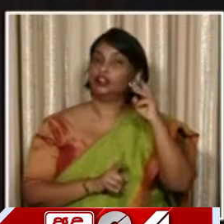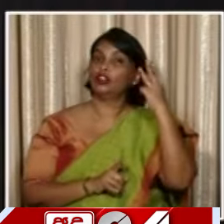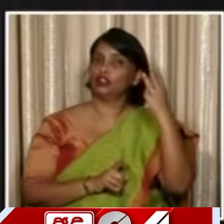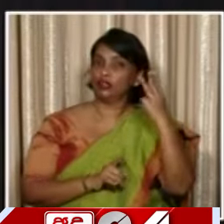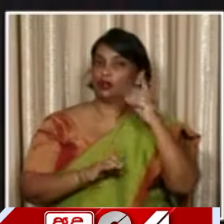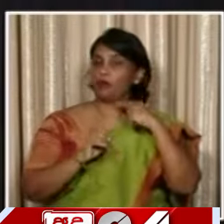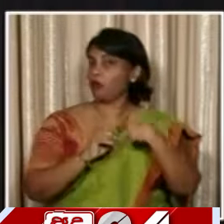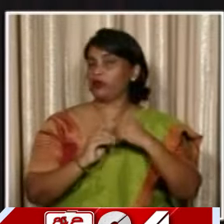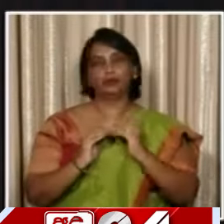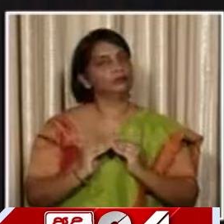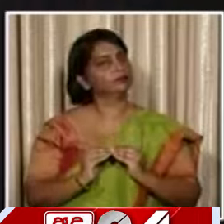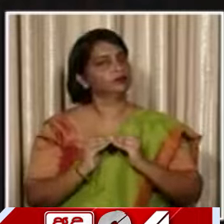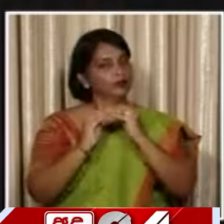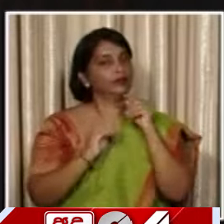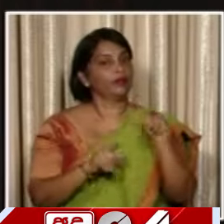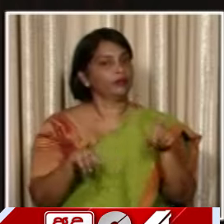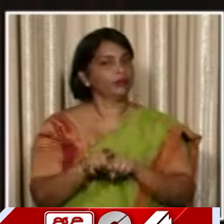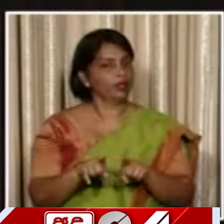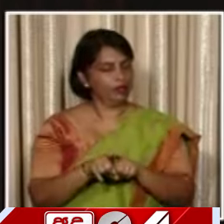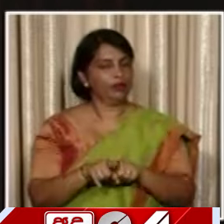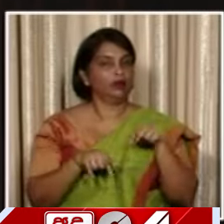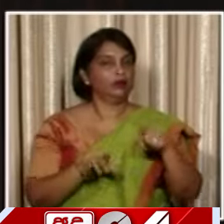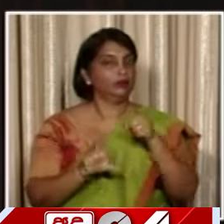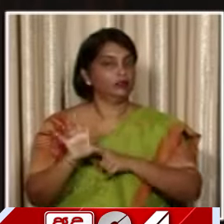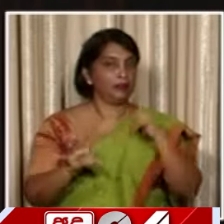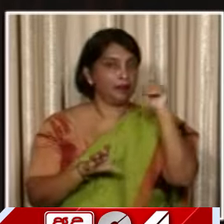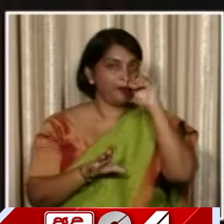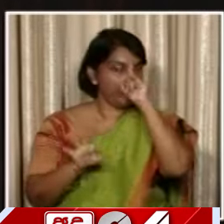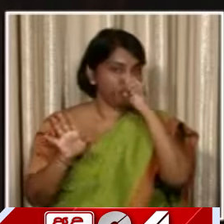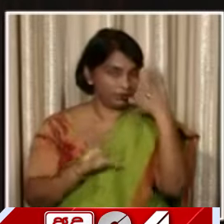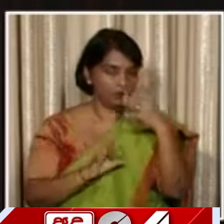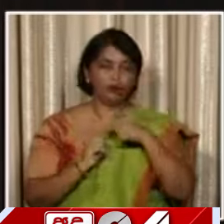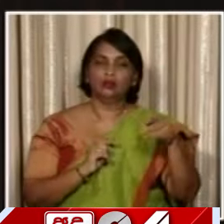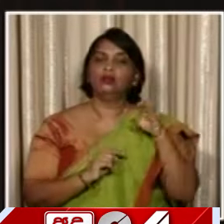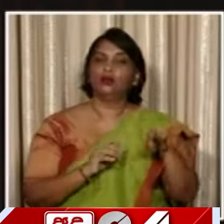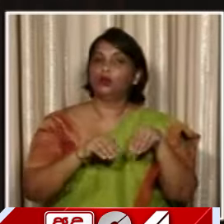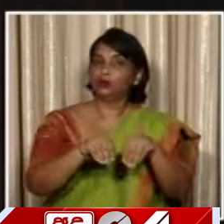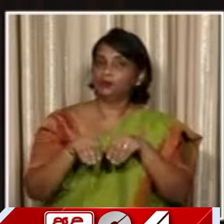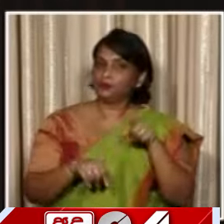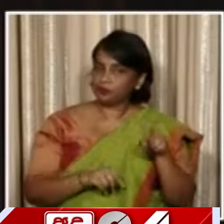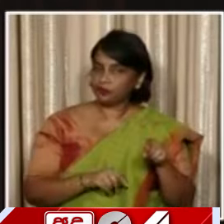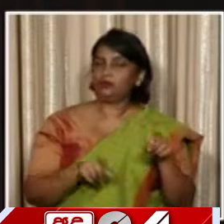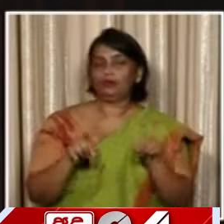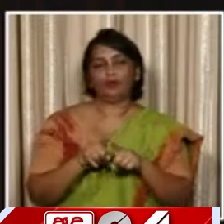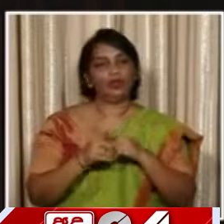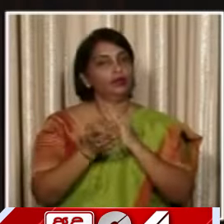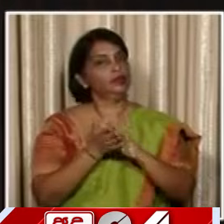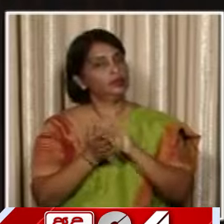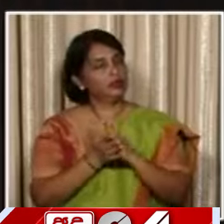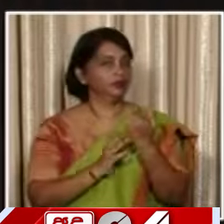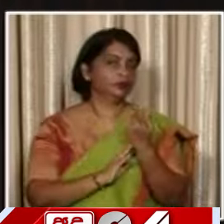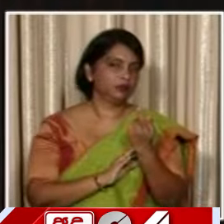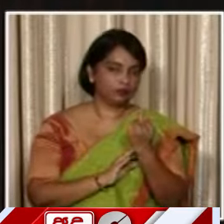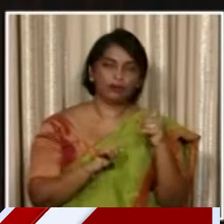5.3% ධනාත්මක වර්ධනයක් පෙන්නුම් කරා. ඒ වගේම මේ අවුරුද්දේ පළමු මාස 4 වන විට කෘෂිකර්මාන්තය, ඒ වගේම සේවා ආර්ථිකය,